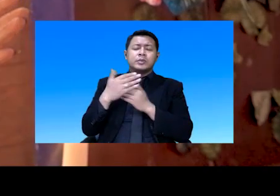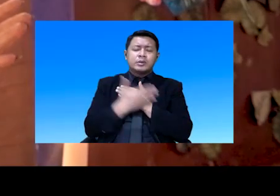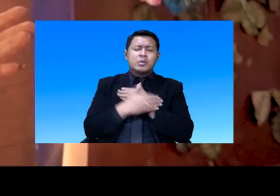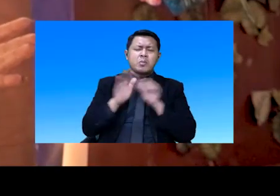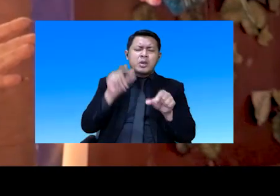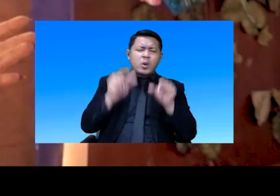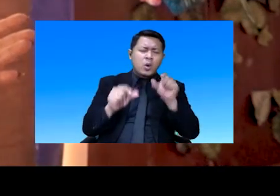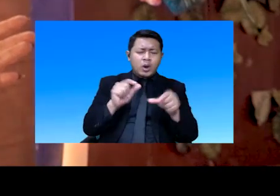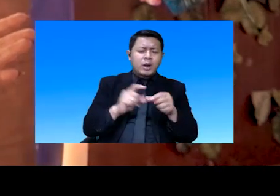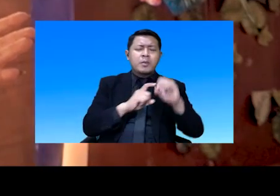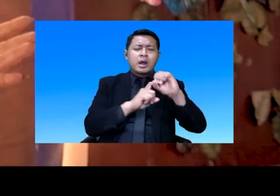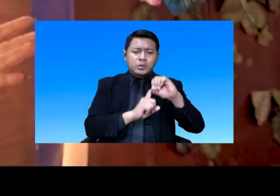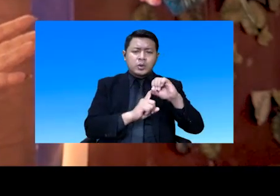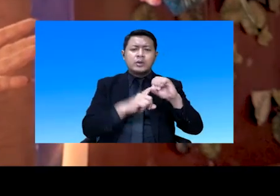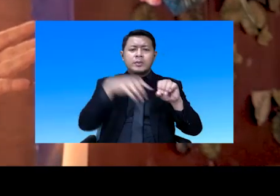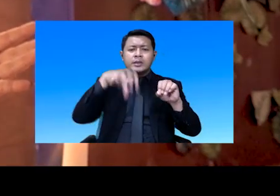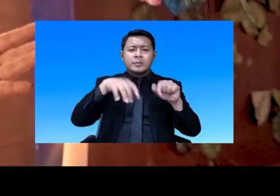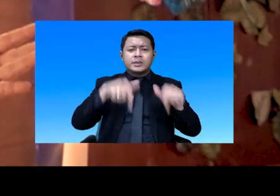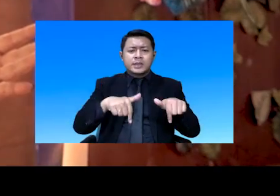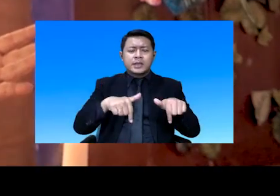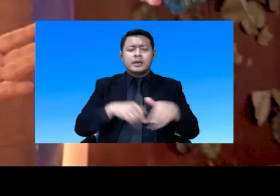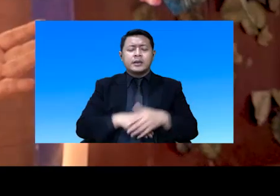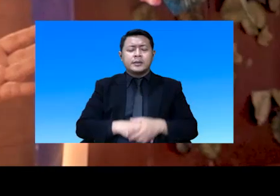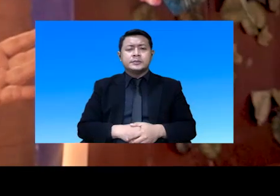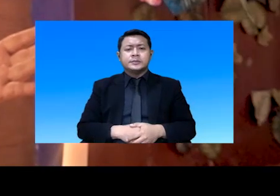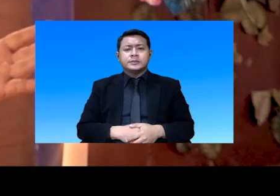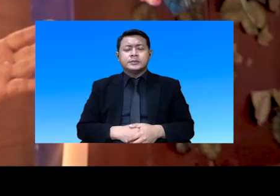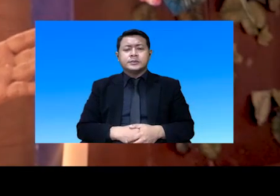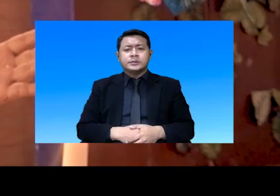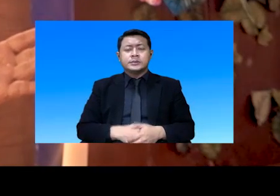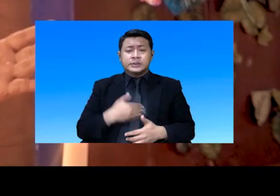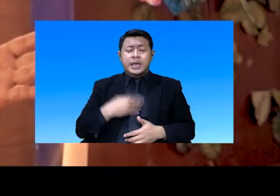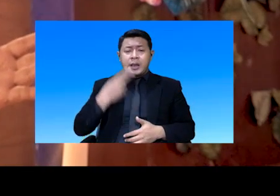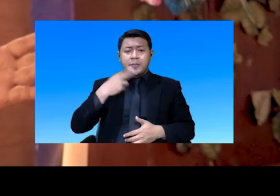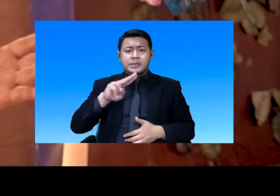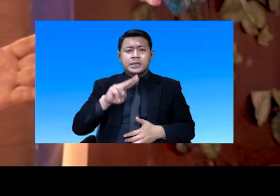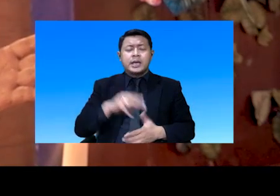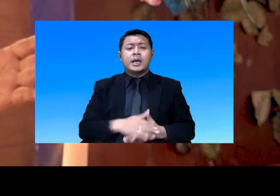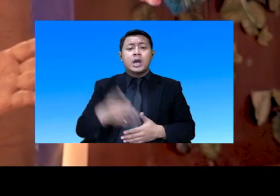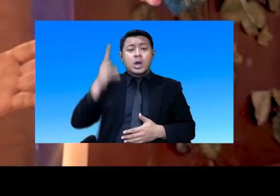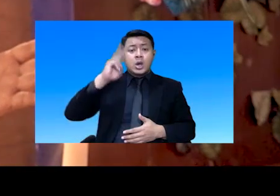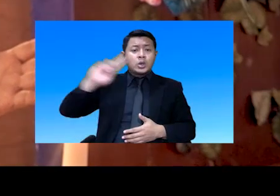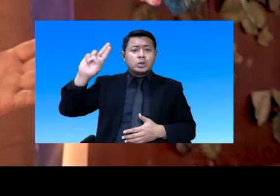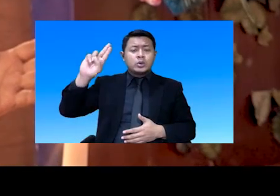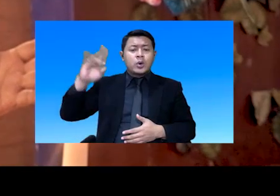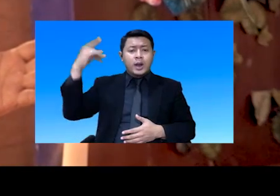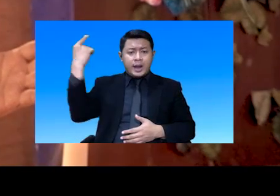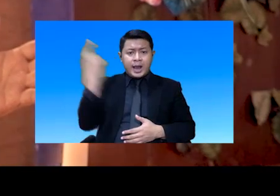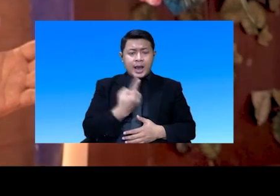yang menggantungkan hidup di tempat di mana saya berkarya. Dan saya percaya Tuhan itu hadir.